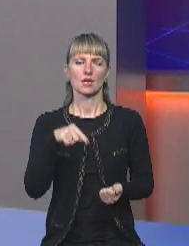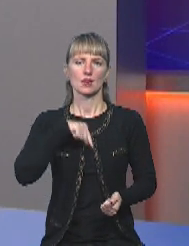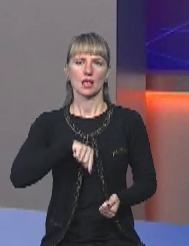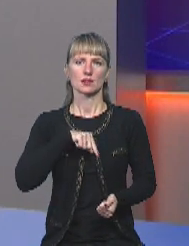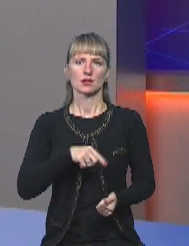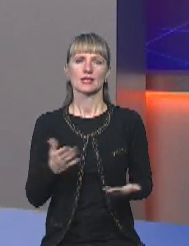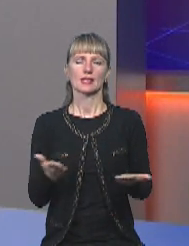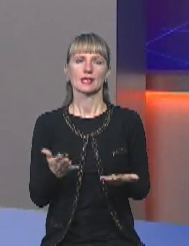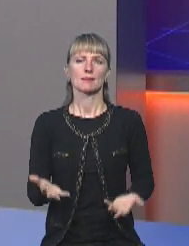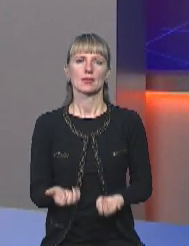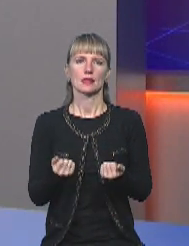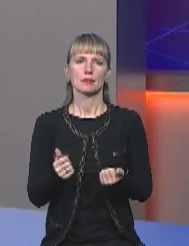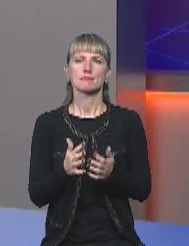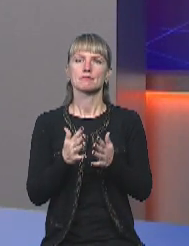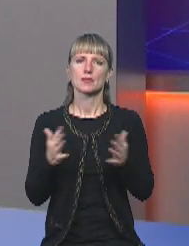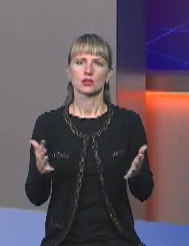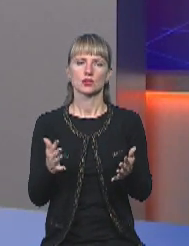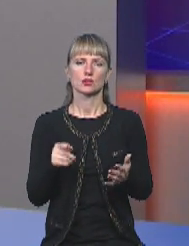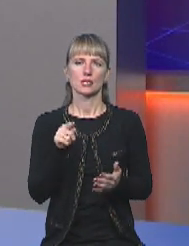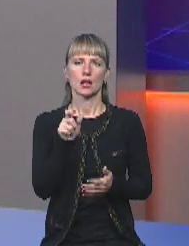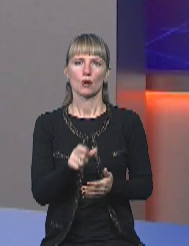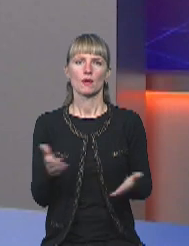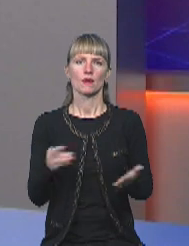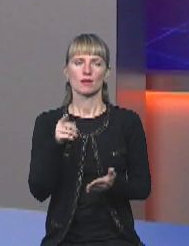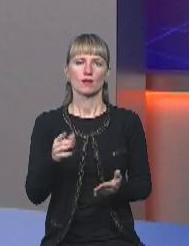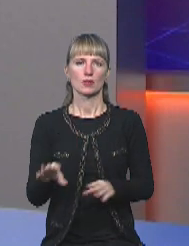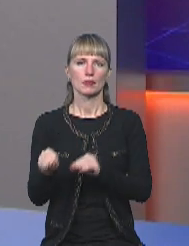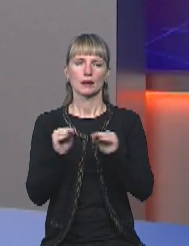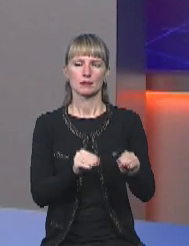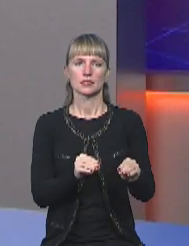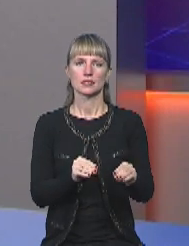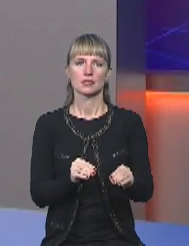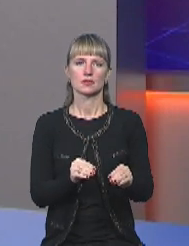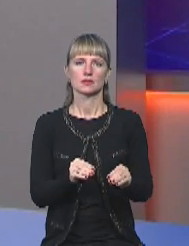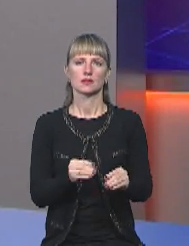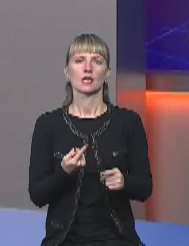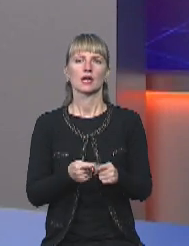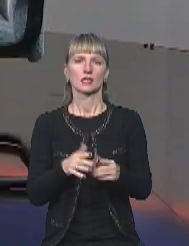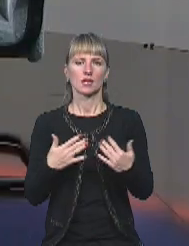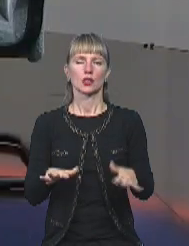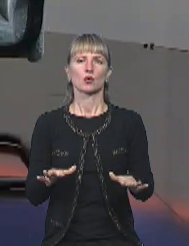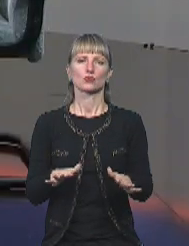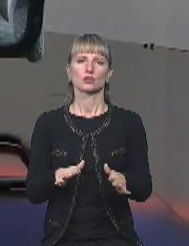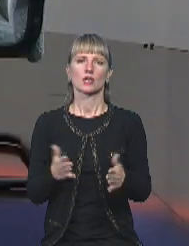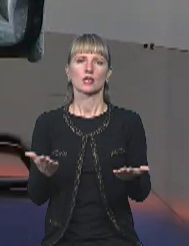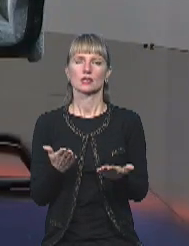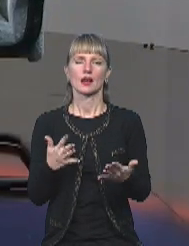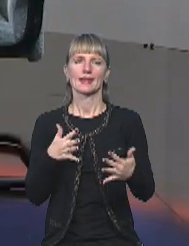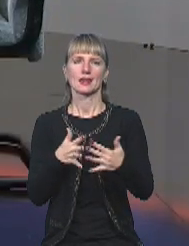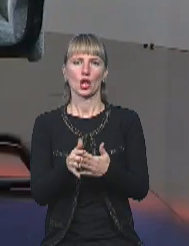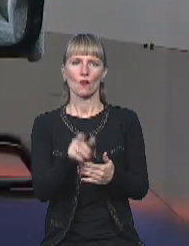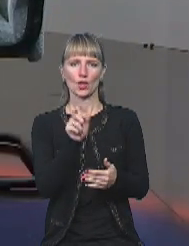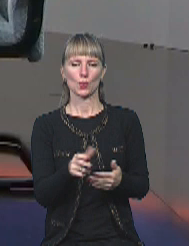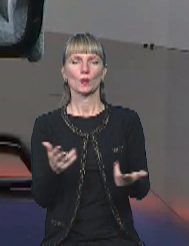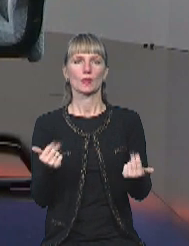настрої, які підтримуються більшістю в тих громадах, в які вони перемістилися. Тобто це є вже як індекс інтегрованості.